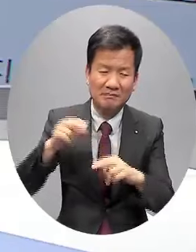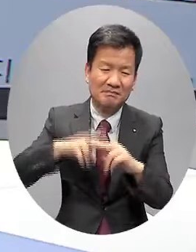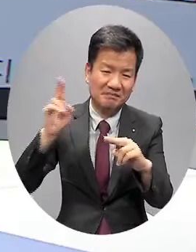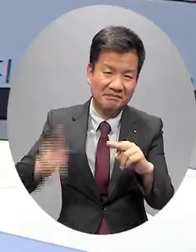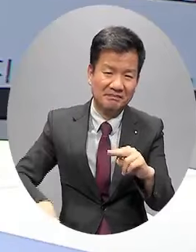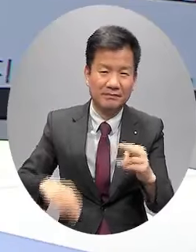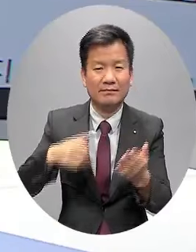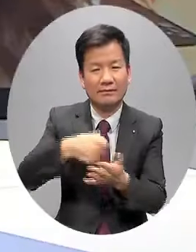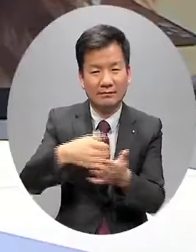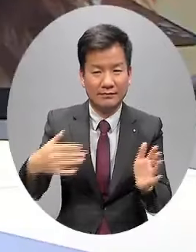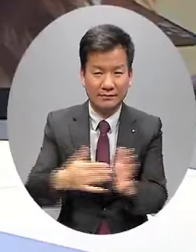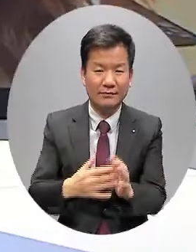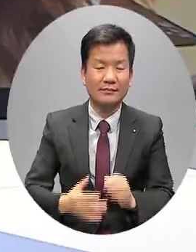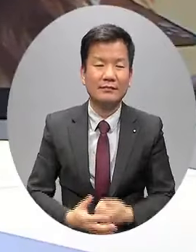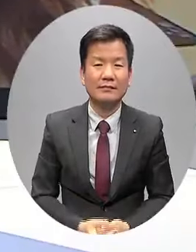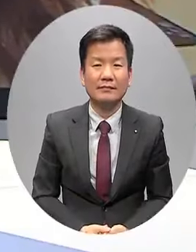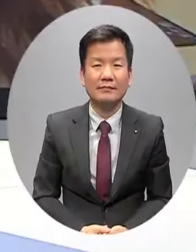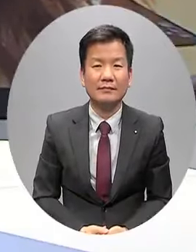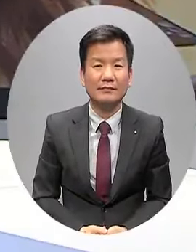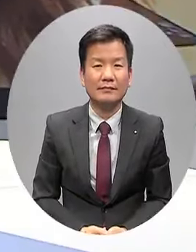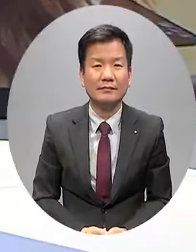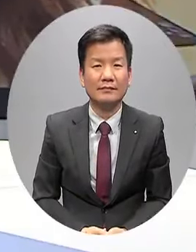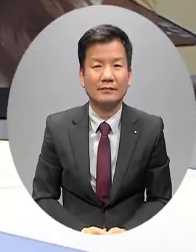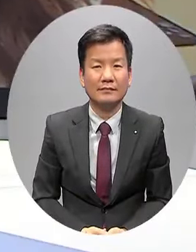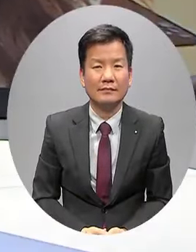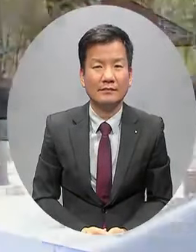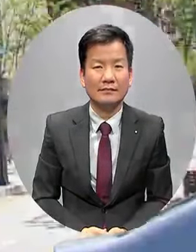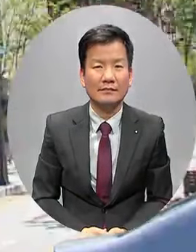사퇴했습니다 이원 기자의 보도입니다